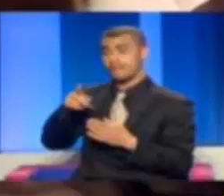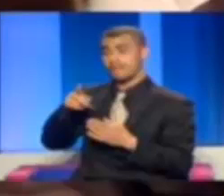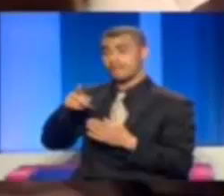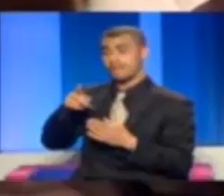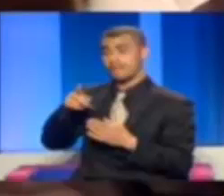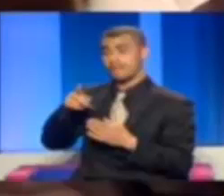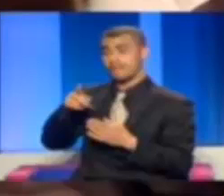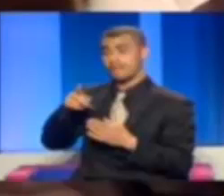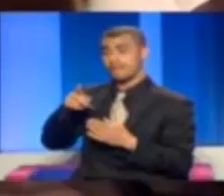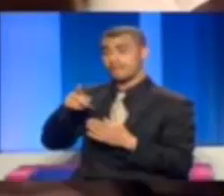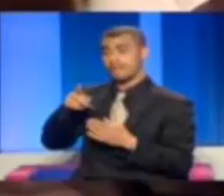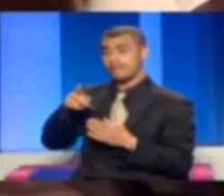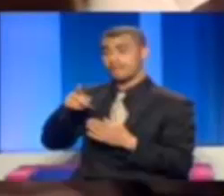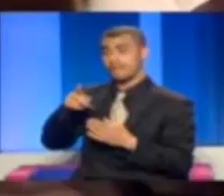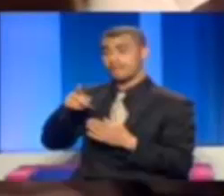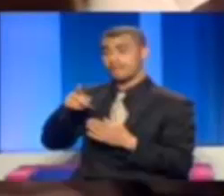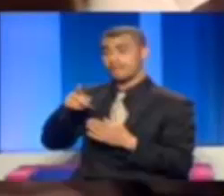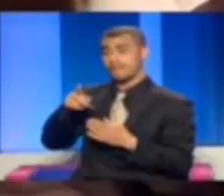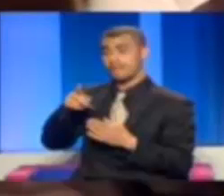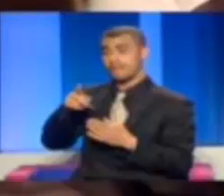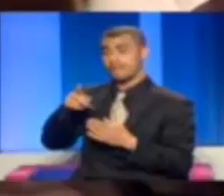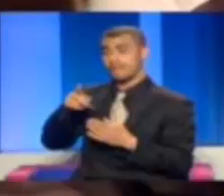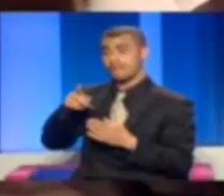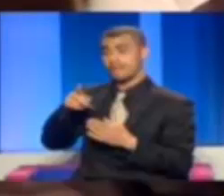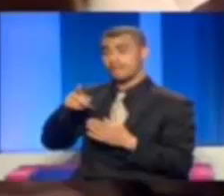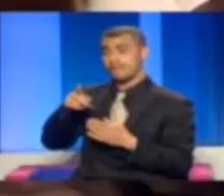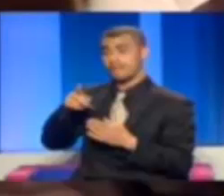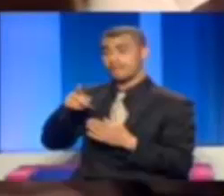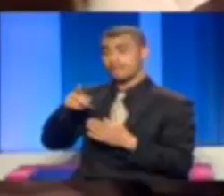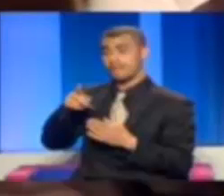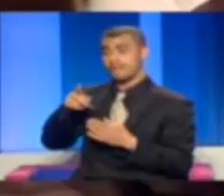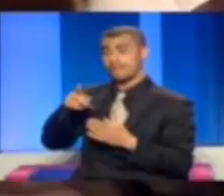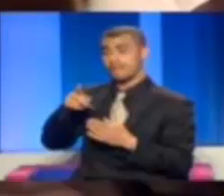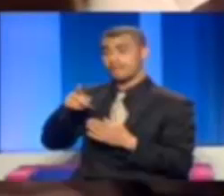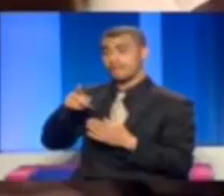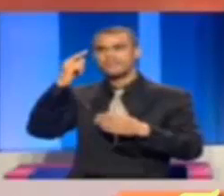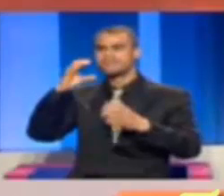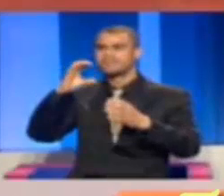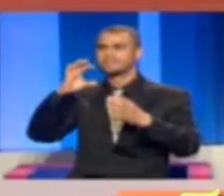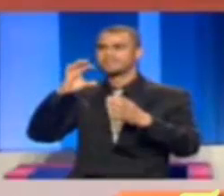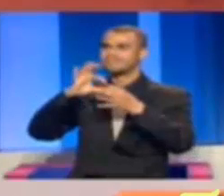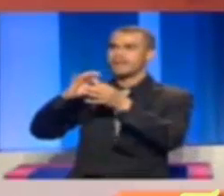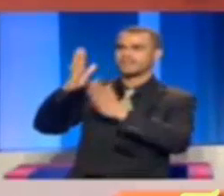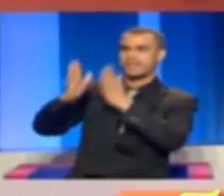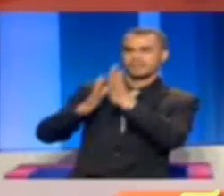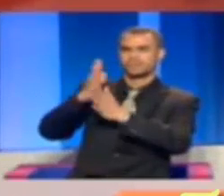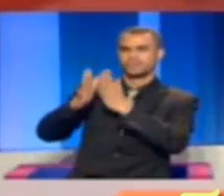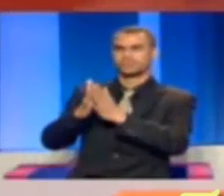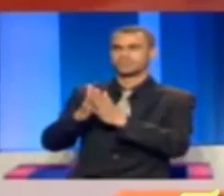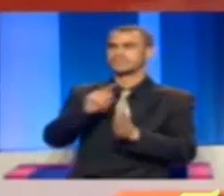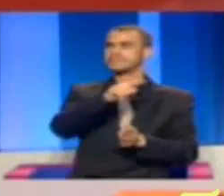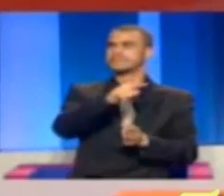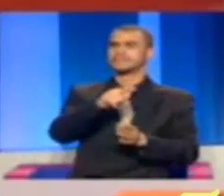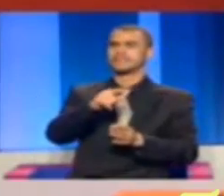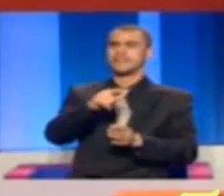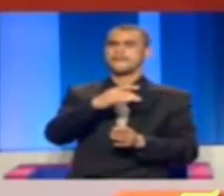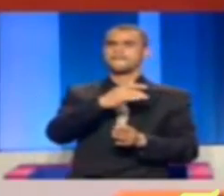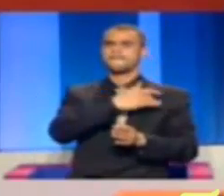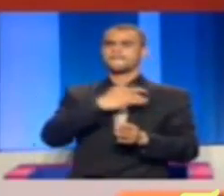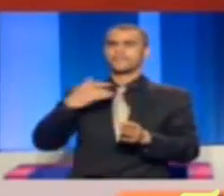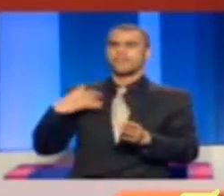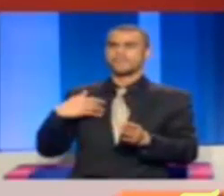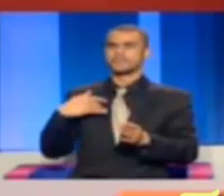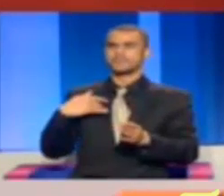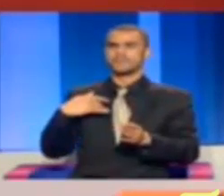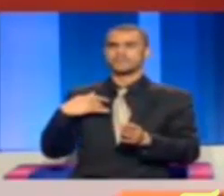على المجتمع، مدى انفتاح المجتمع المغربي على لغات الاشاره. بروفيسور محتار، تعمدت نخليك يعني في الاخير، لان كانت